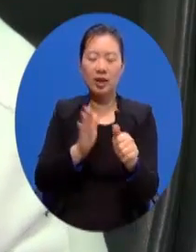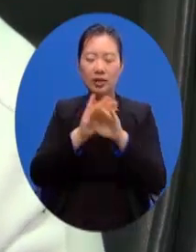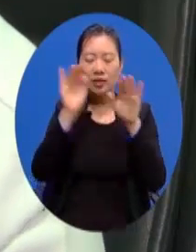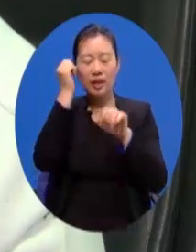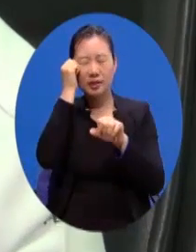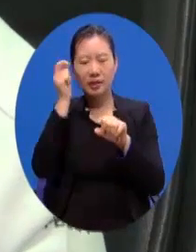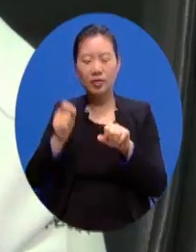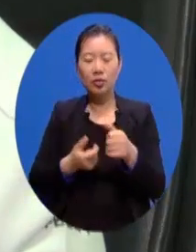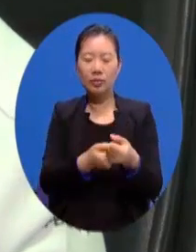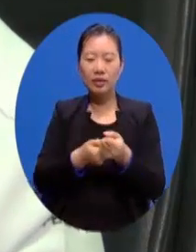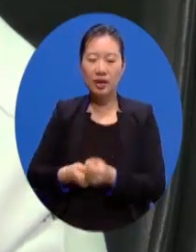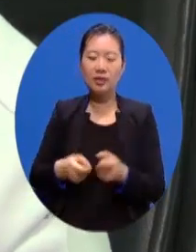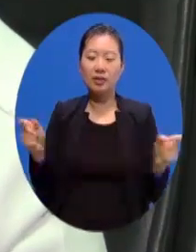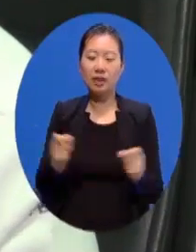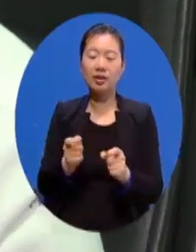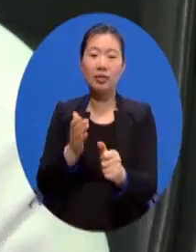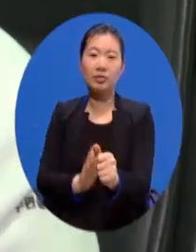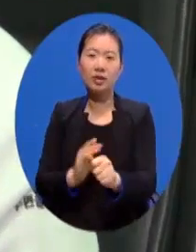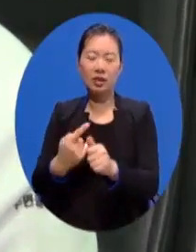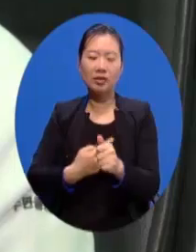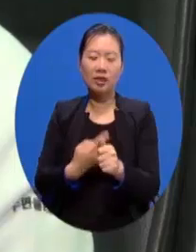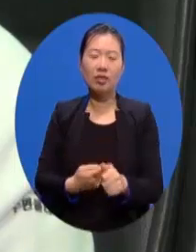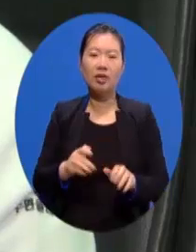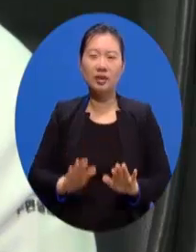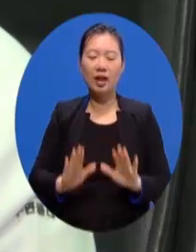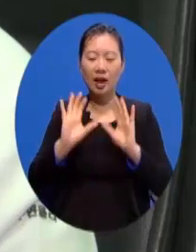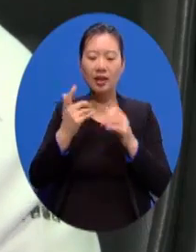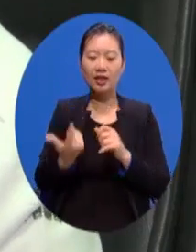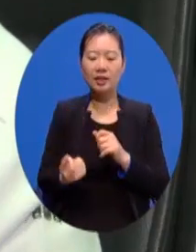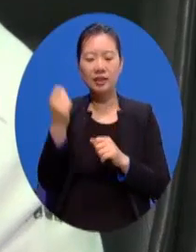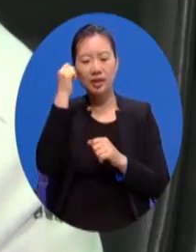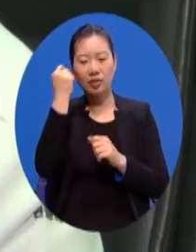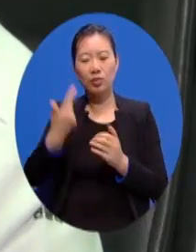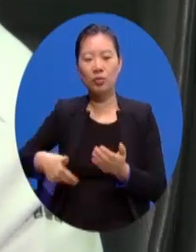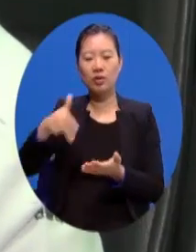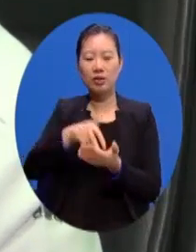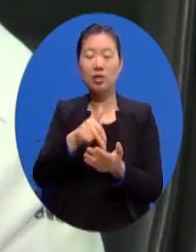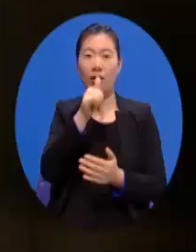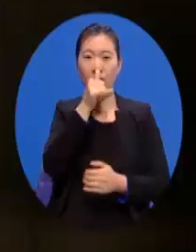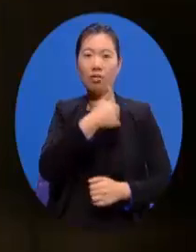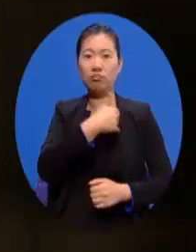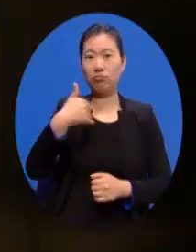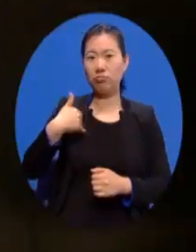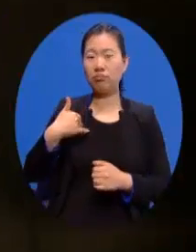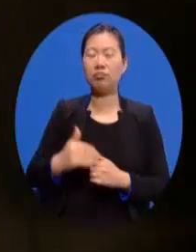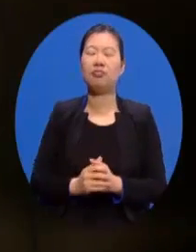조금 당겨서 좀 짧게 하고 그러면 이제 자연스럽게 아이가 일찍 자고 일찍 일어날 수 있을 것 같습니다.